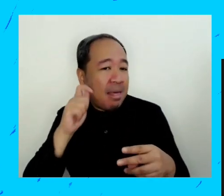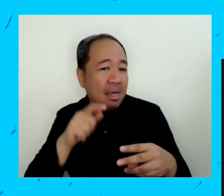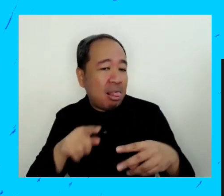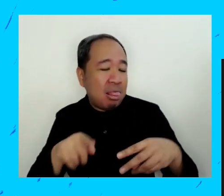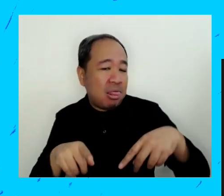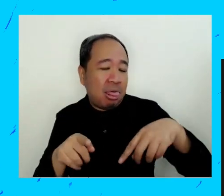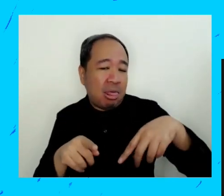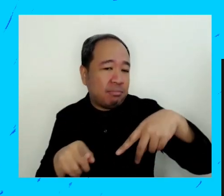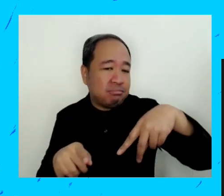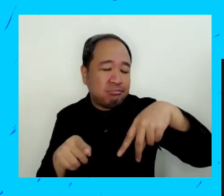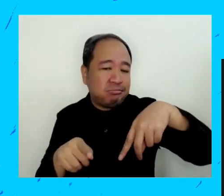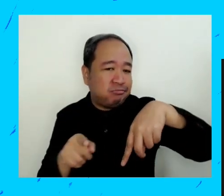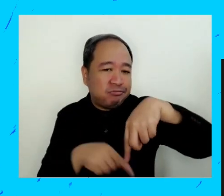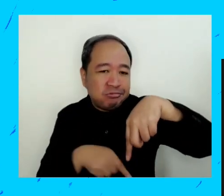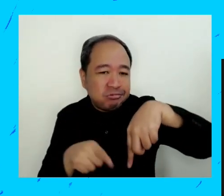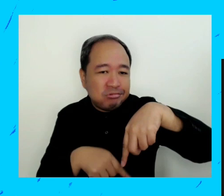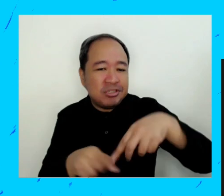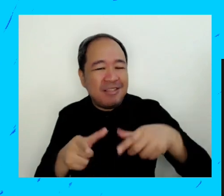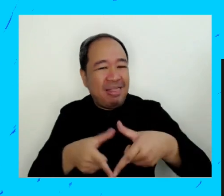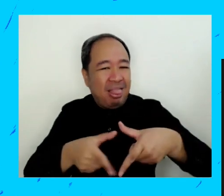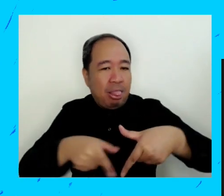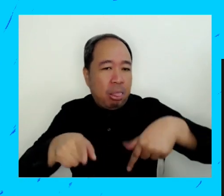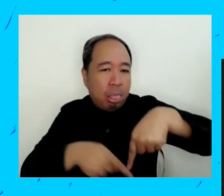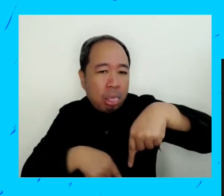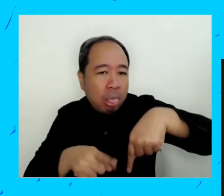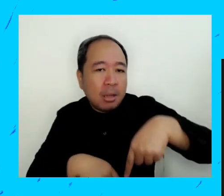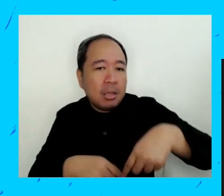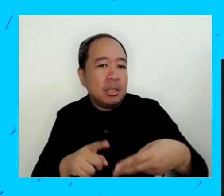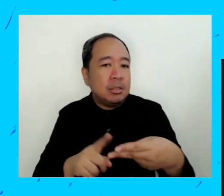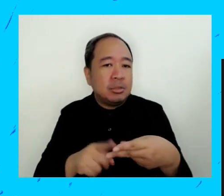enfants. Et je pense que le meilleur moment